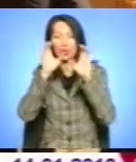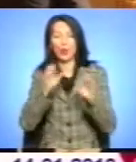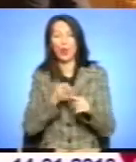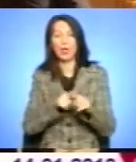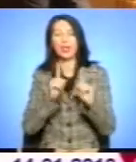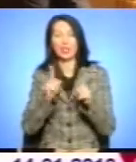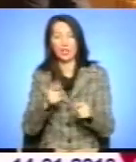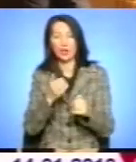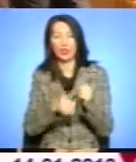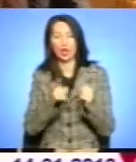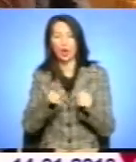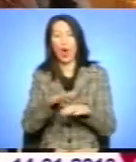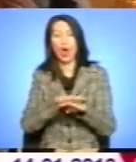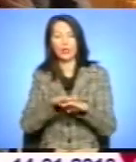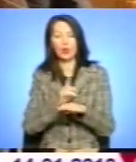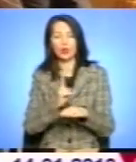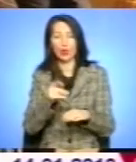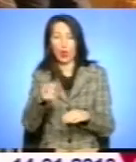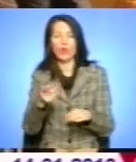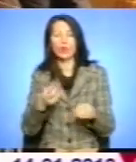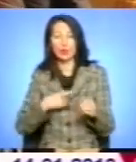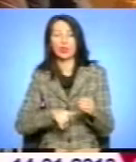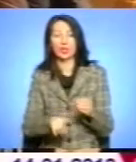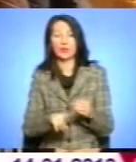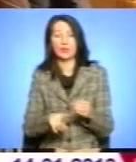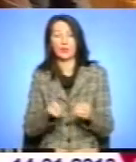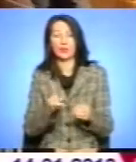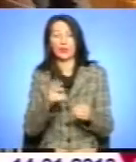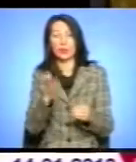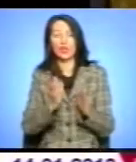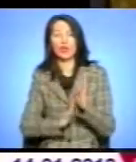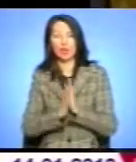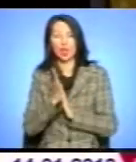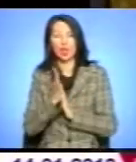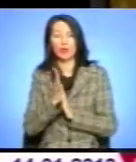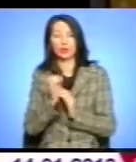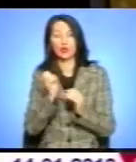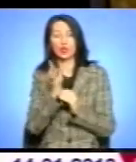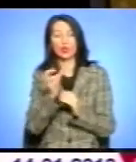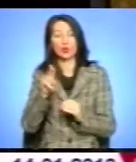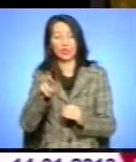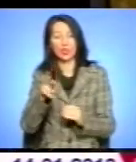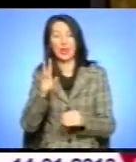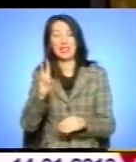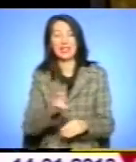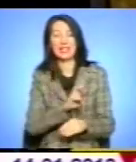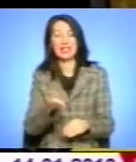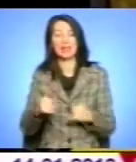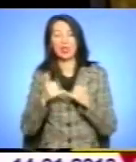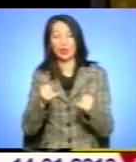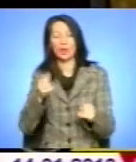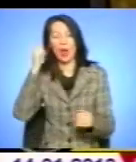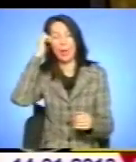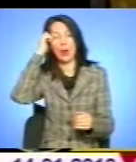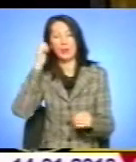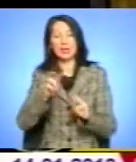діяв серед того народу, з якого Він вийшов і якому Він виростав. 14 січня церква вшановує пам'ять